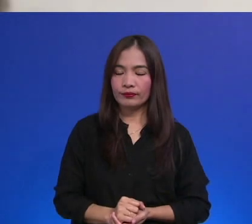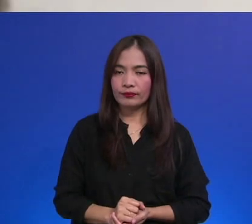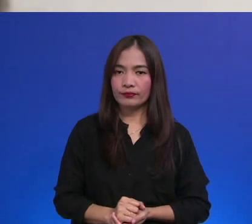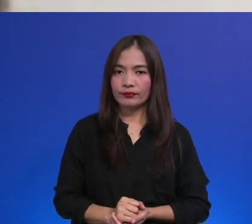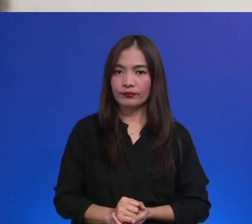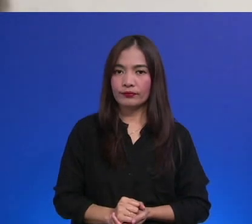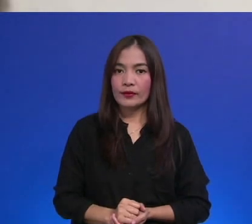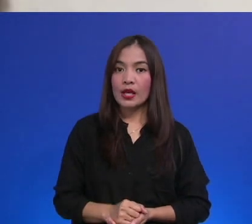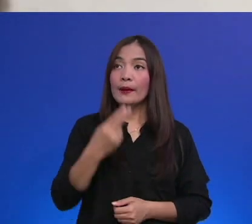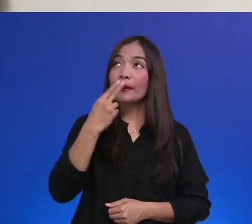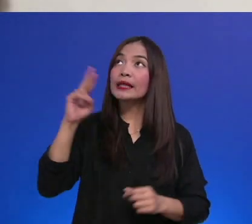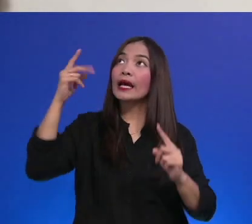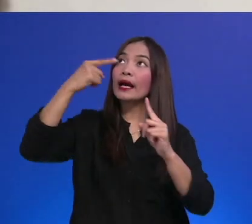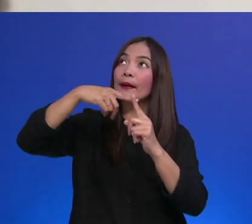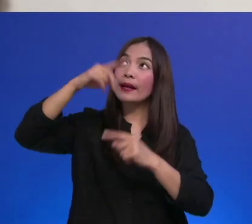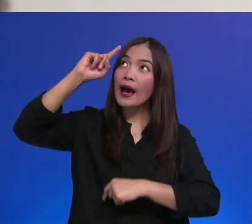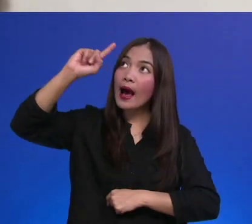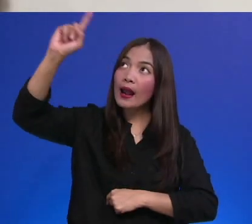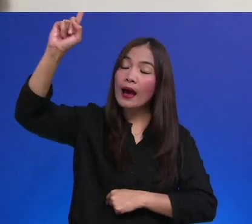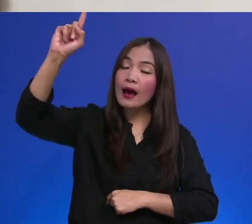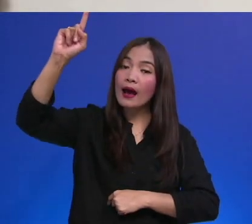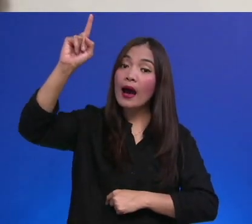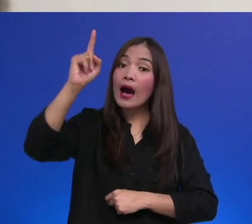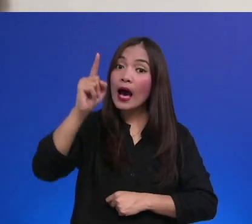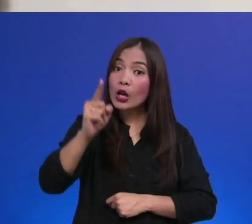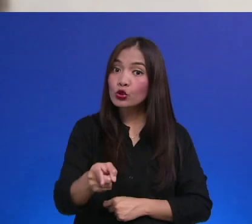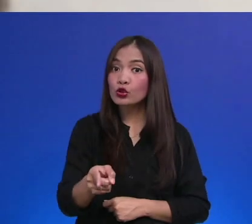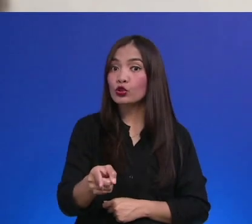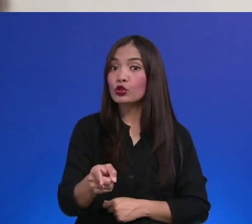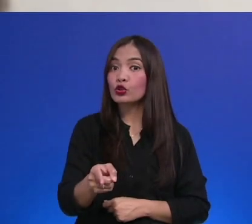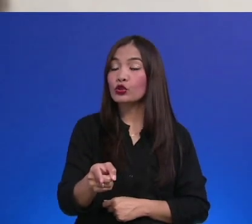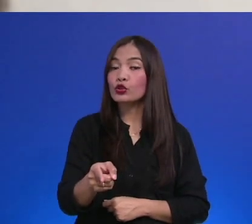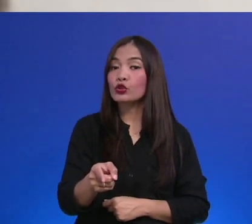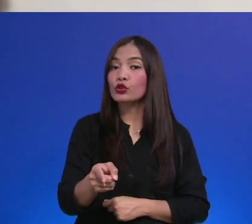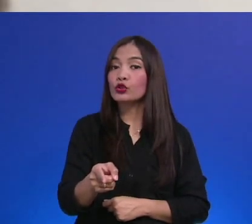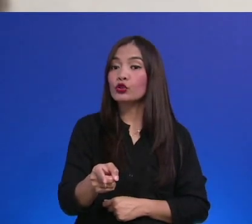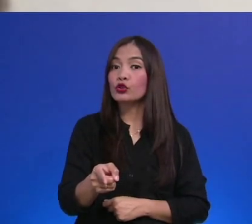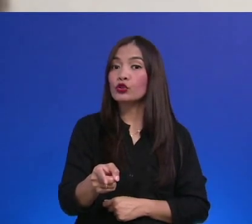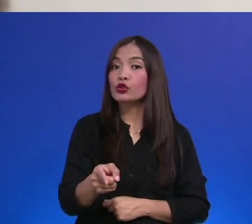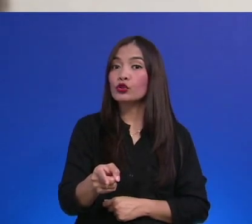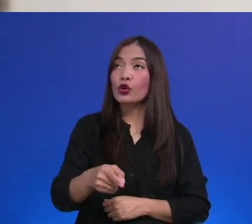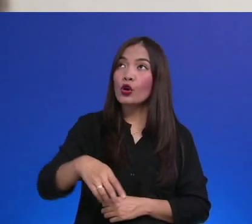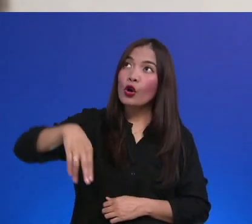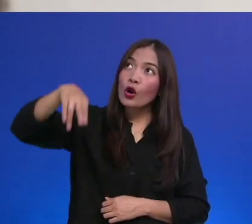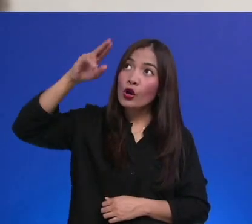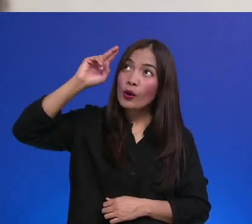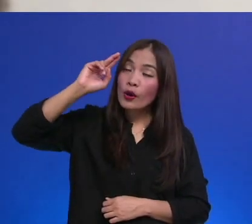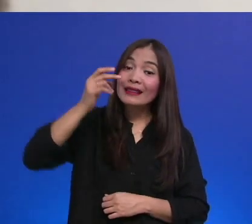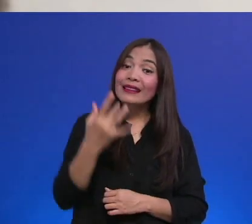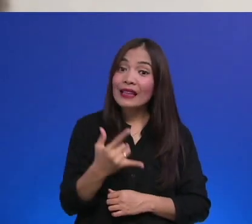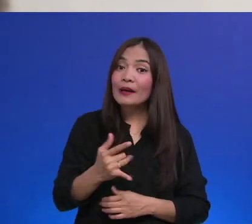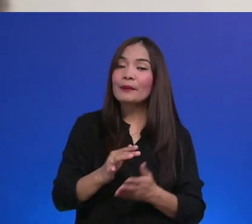mempercayai dia harus percaya walau tidak melihat